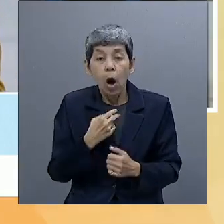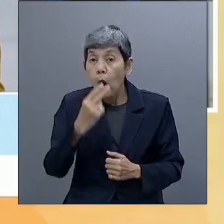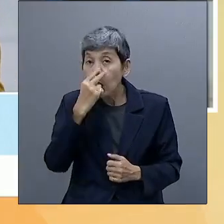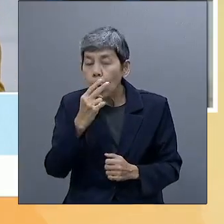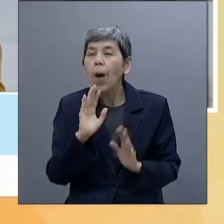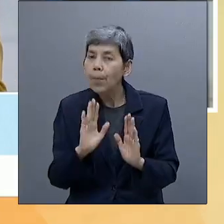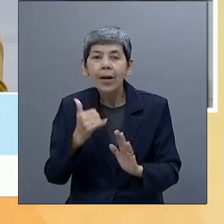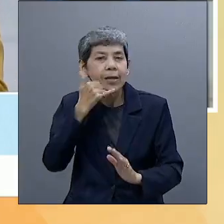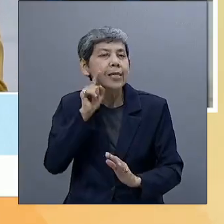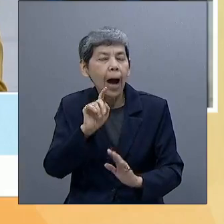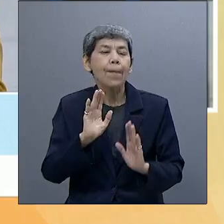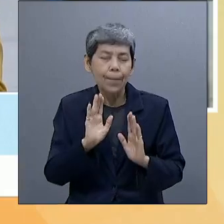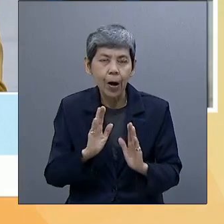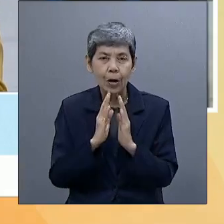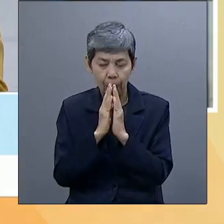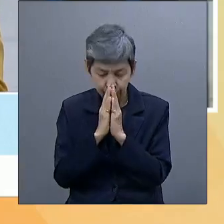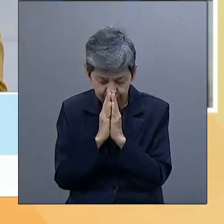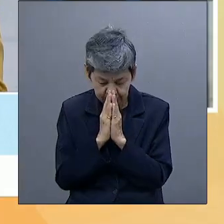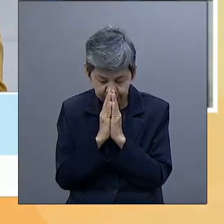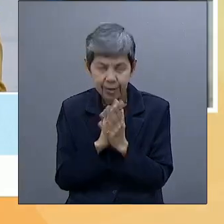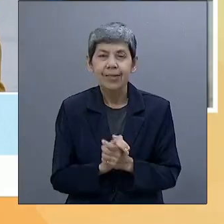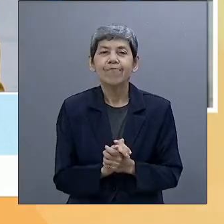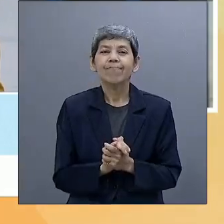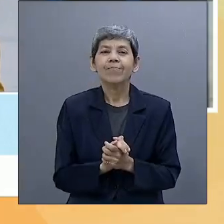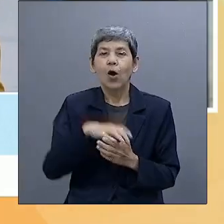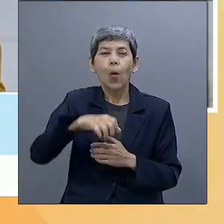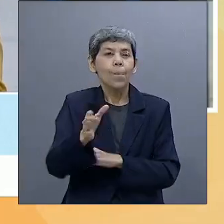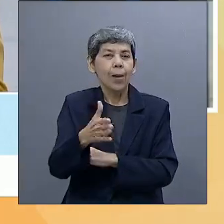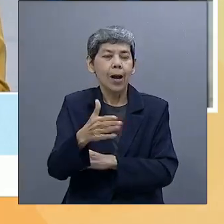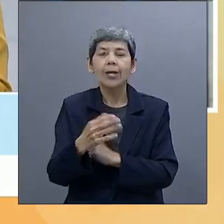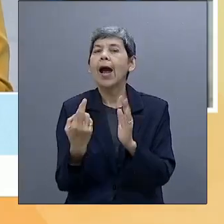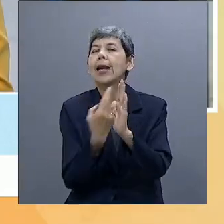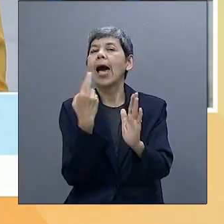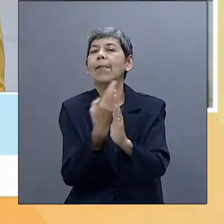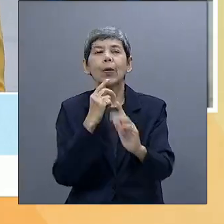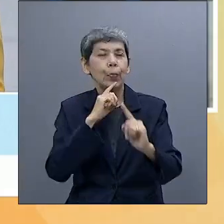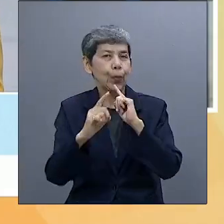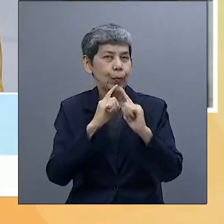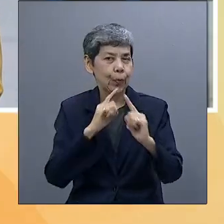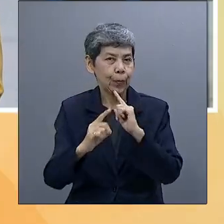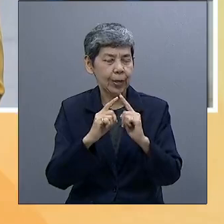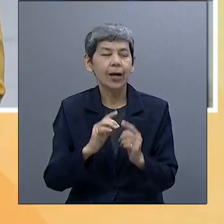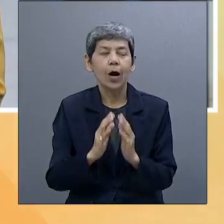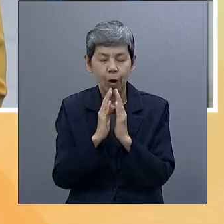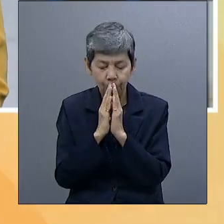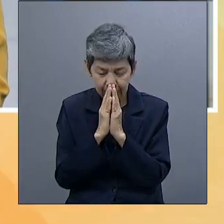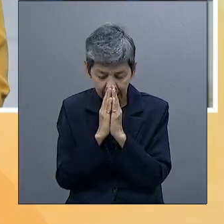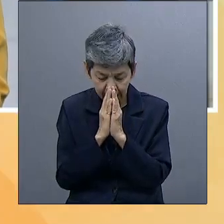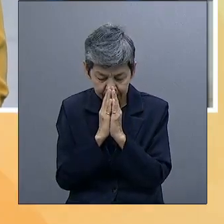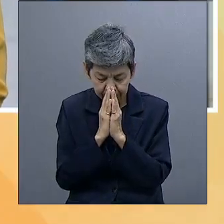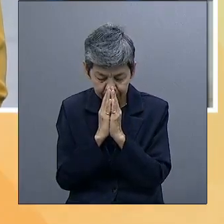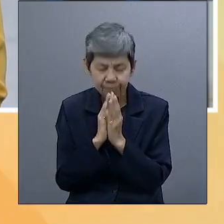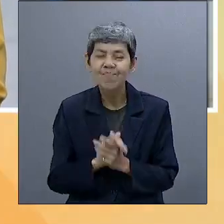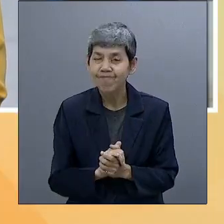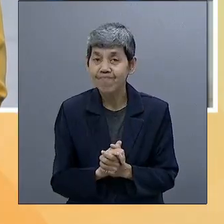านเพียงเท่านี้นะคะขอบพระคุณท่านอนันต์สุนทรค่ะประมงจังหวัดราชบุรีที่ให้เกียรติร่วมพูดคุยกับเราในวันนี้ค่ะขอบพระคุณค่ะ